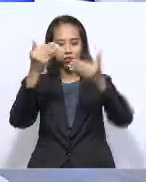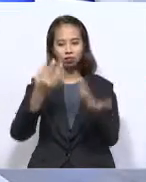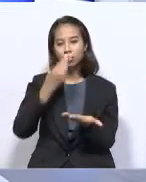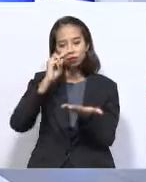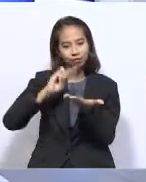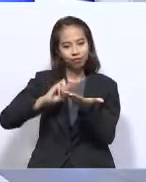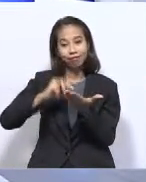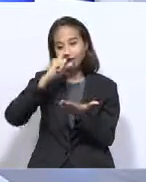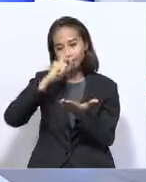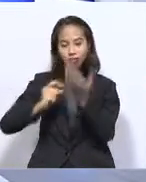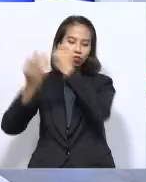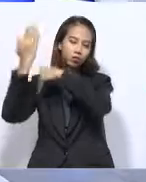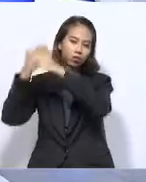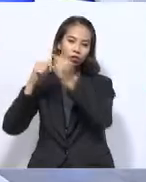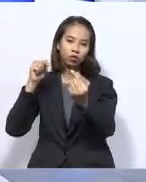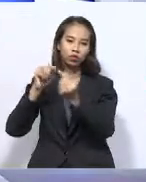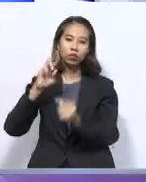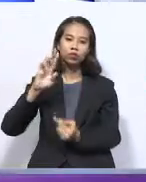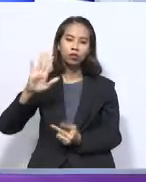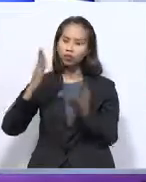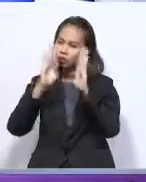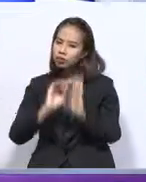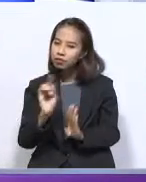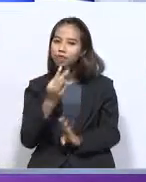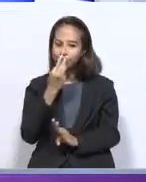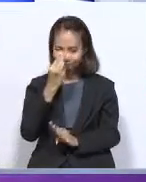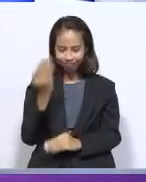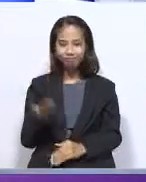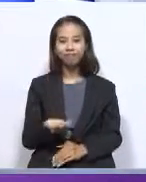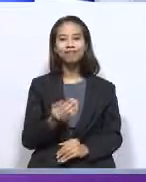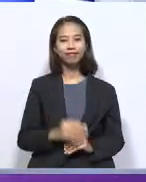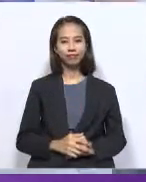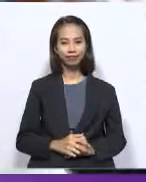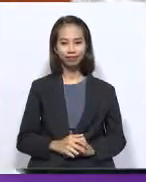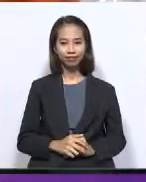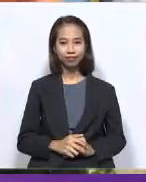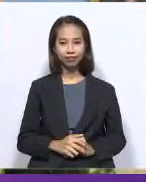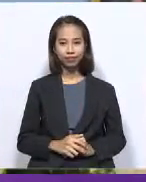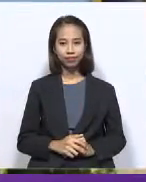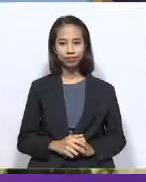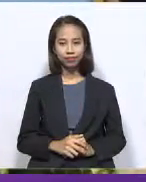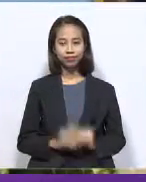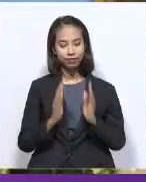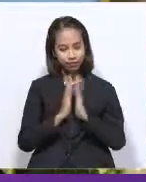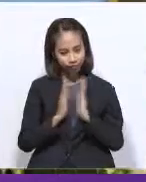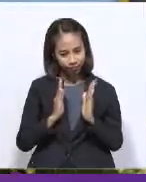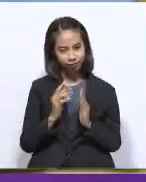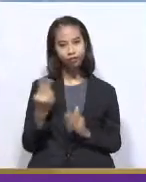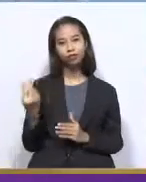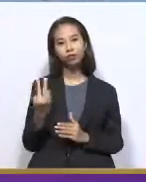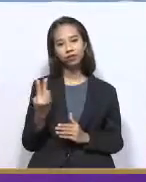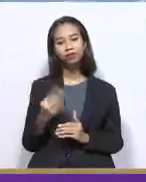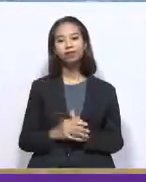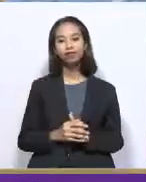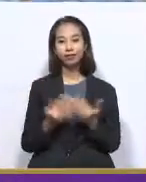ณีย์ไทยแบบโบราณในสมัยรัชกาลที่5เป็นอย่างไรนะครับไปติดตามกันเลยครับ เชิญค่ะ ขอบคุณคุณสถานุและคุณศิ